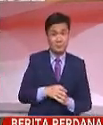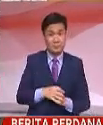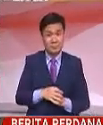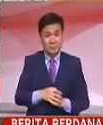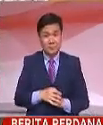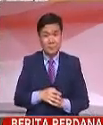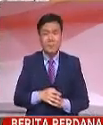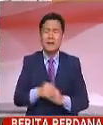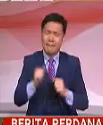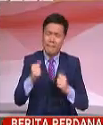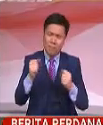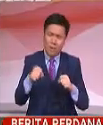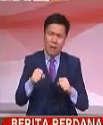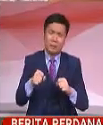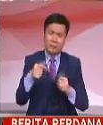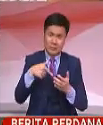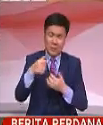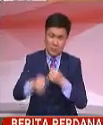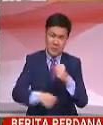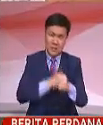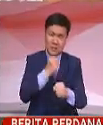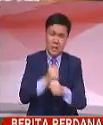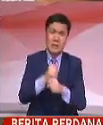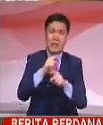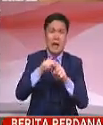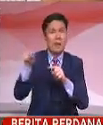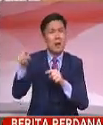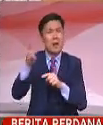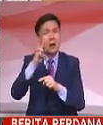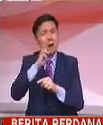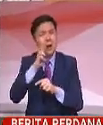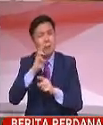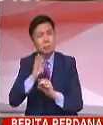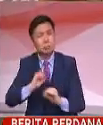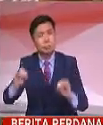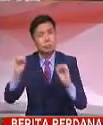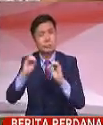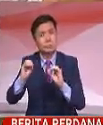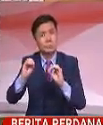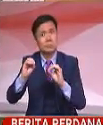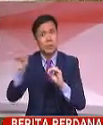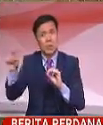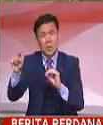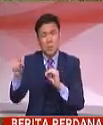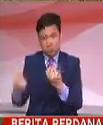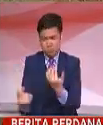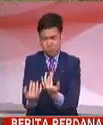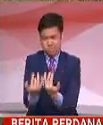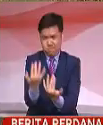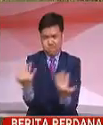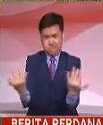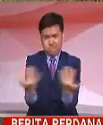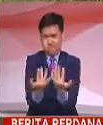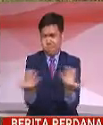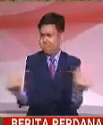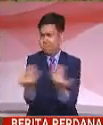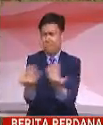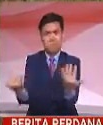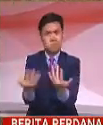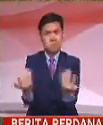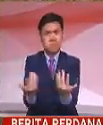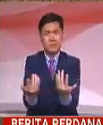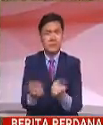ni jadi, yang musim baru ni. Musim ni pula air tak mahu, air sekerak. Rupuk penuh dalam loket tu.